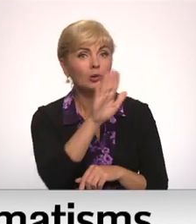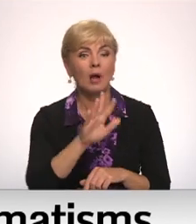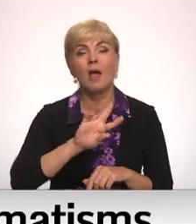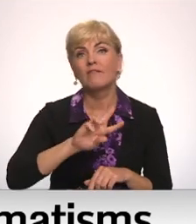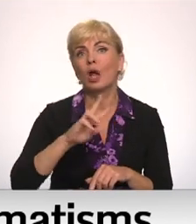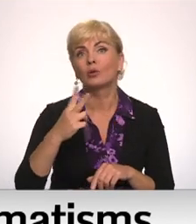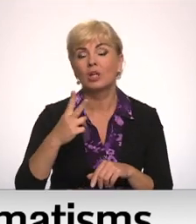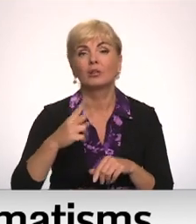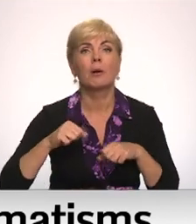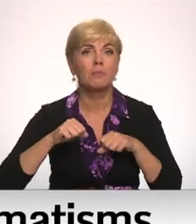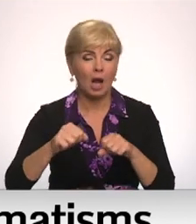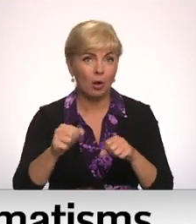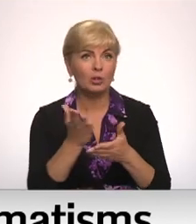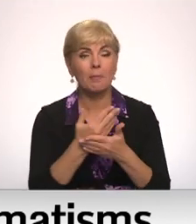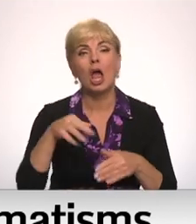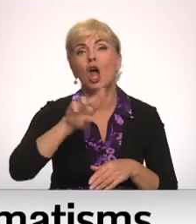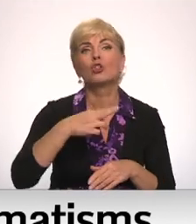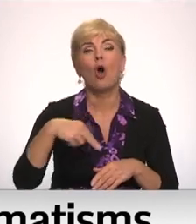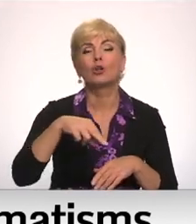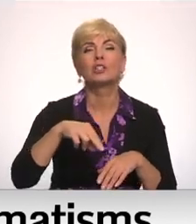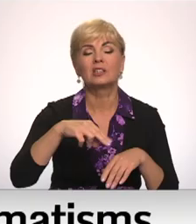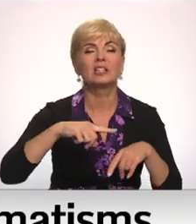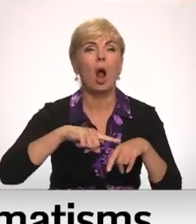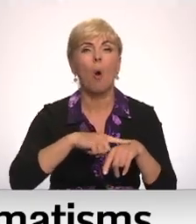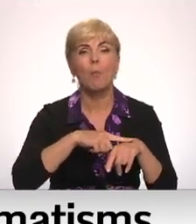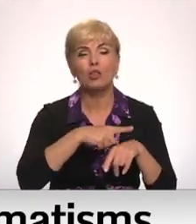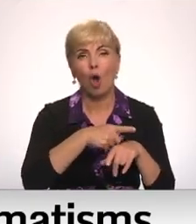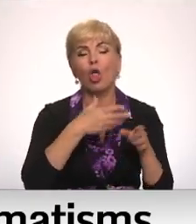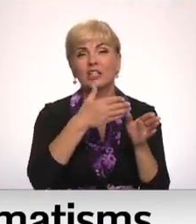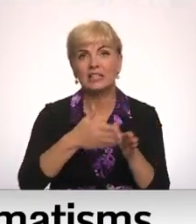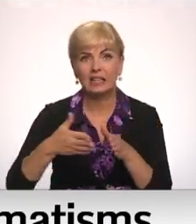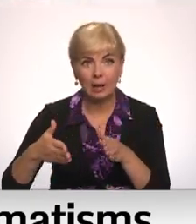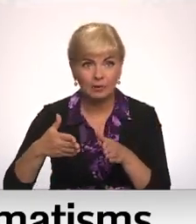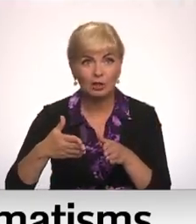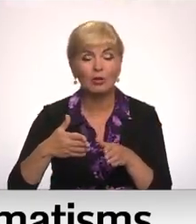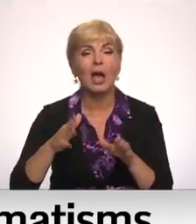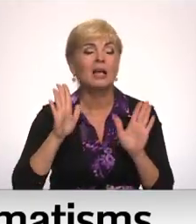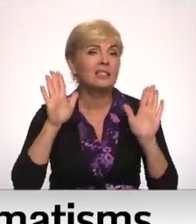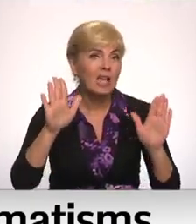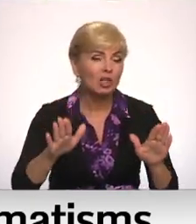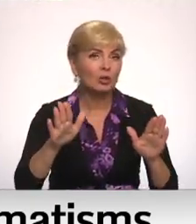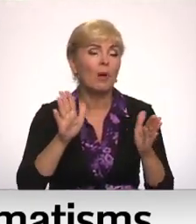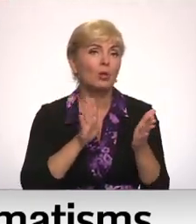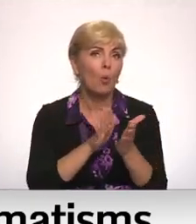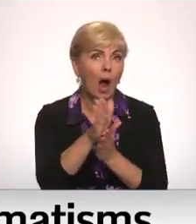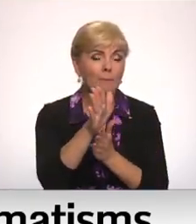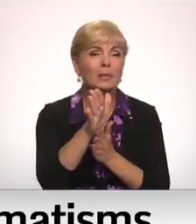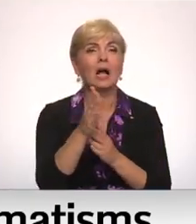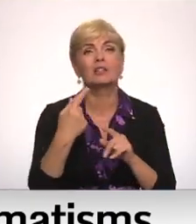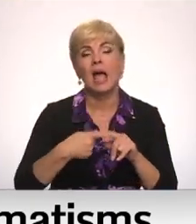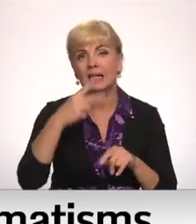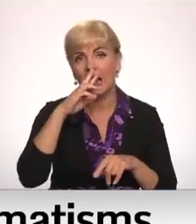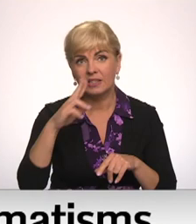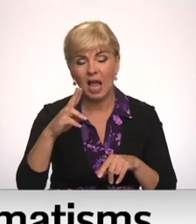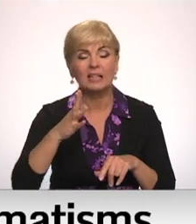diviem no viņiem brauciens beidzas Duntas ielā traumatoloģijas slimnīcā. Braucēja sieviete ar sasitumiem un nobrāzumiem, reiz nedēļā kāds cietis